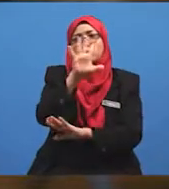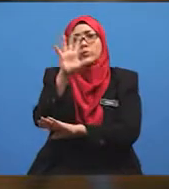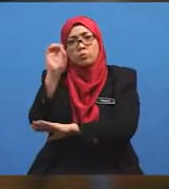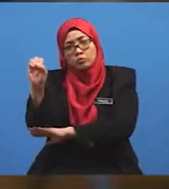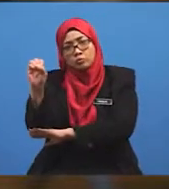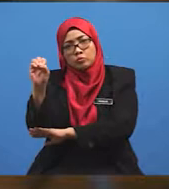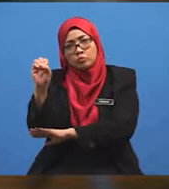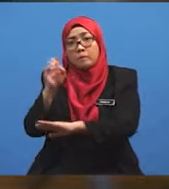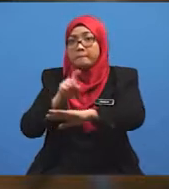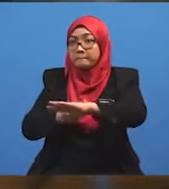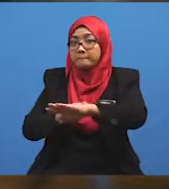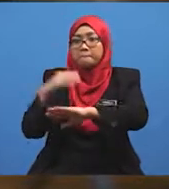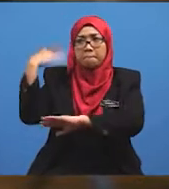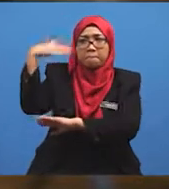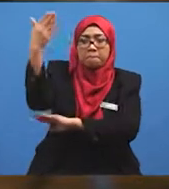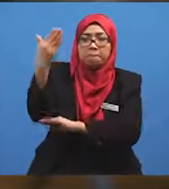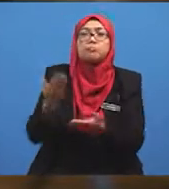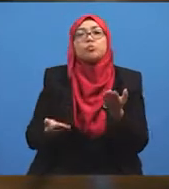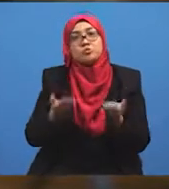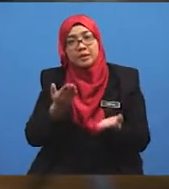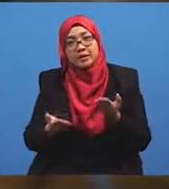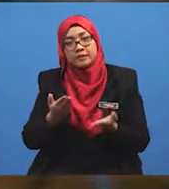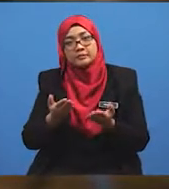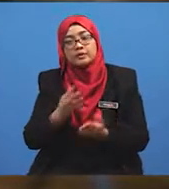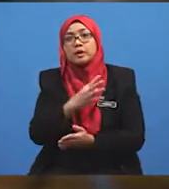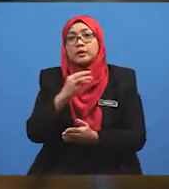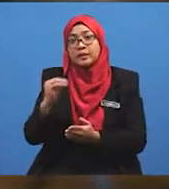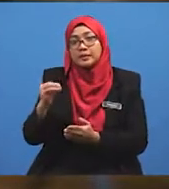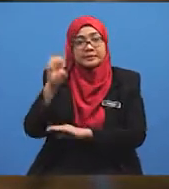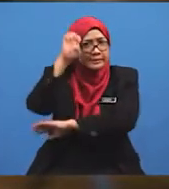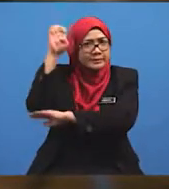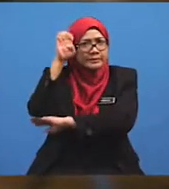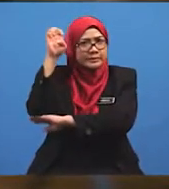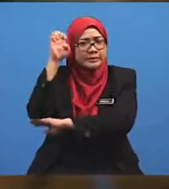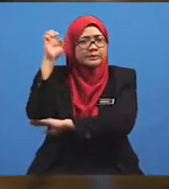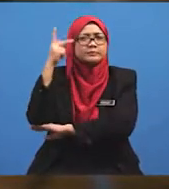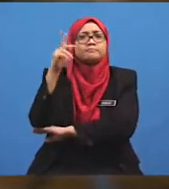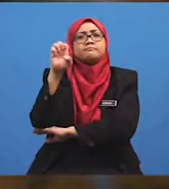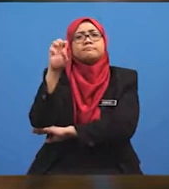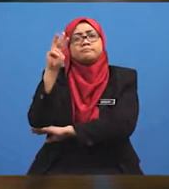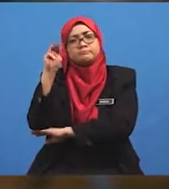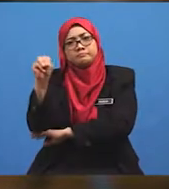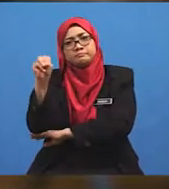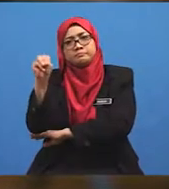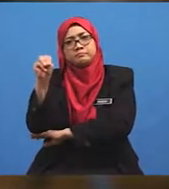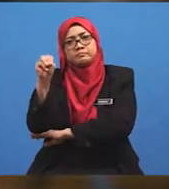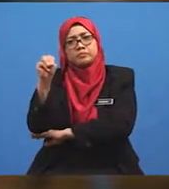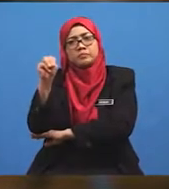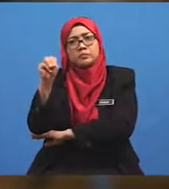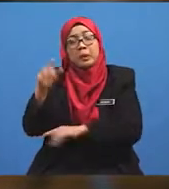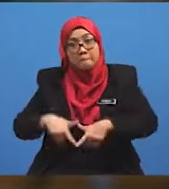ini menunjukkan anjing seorang Usahawan yang berani mengambil risiko